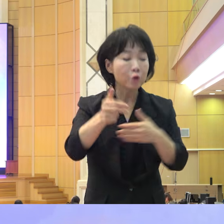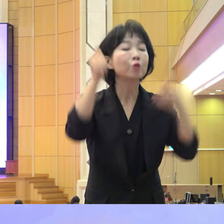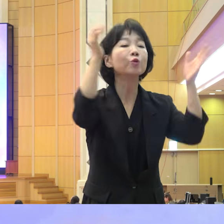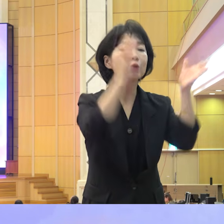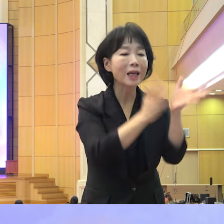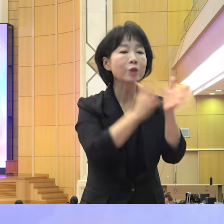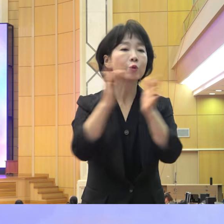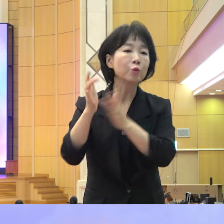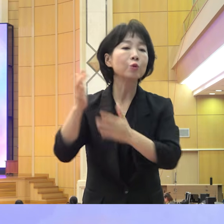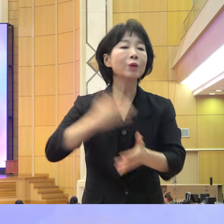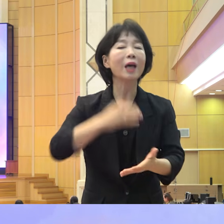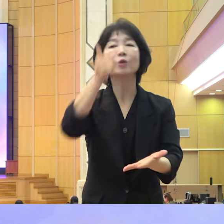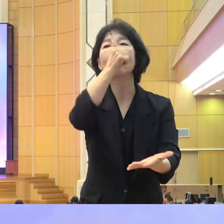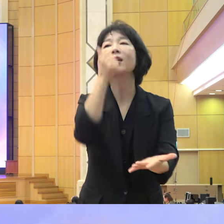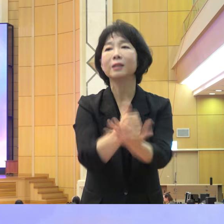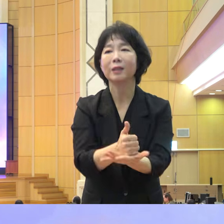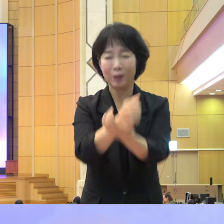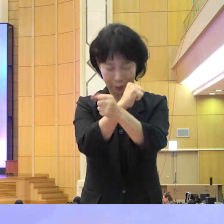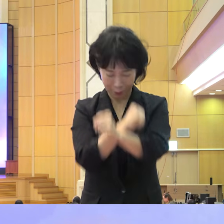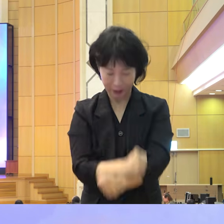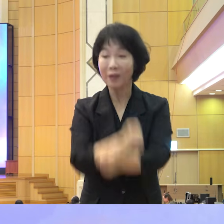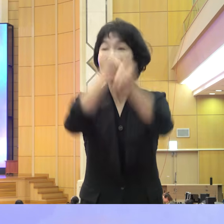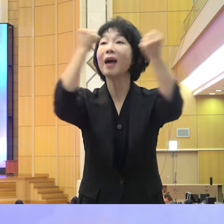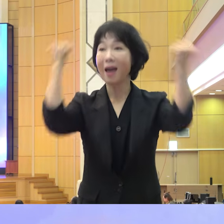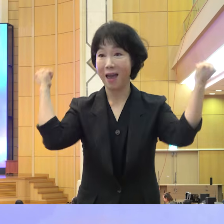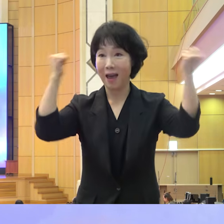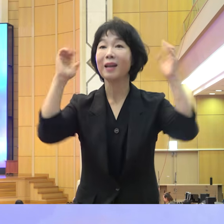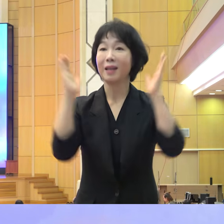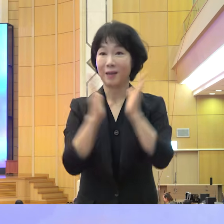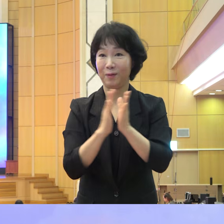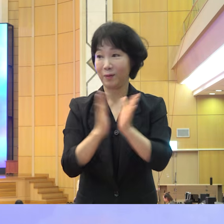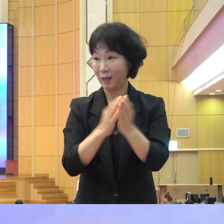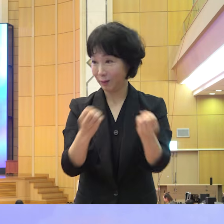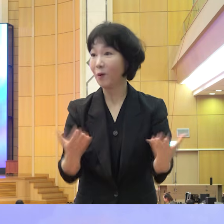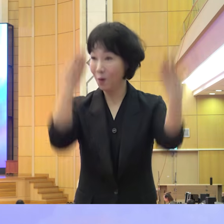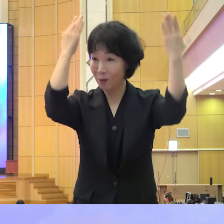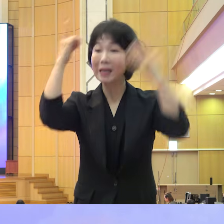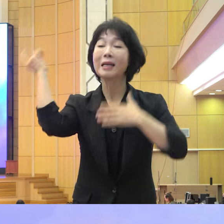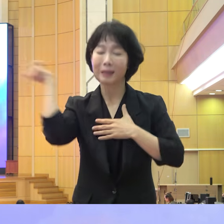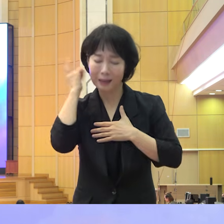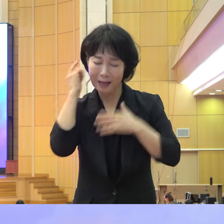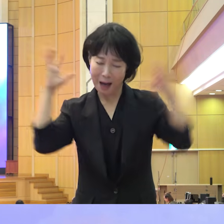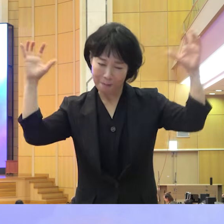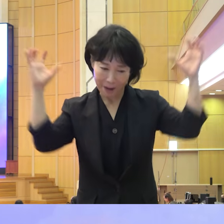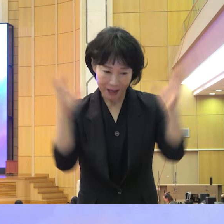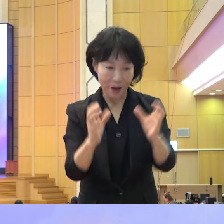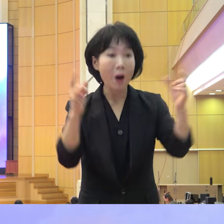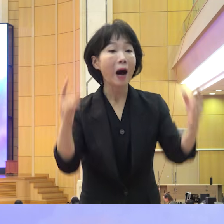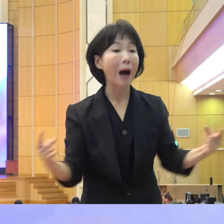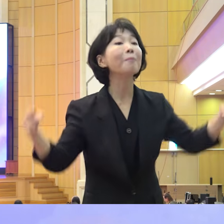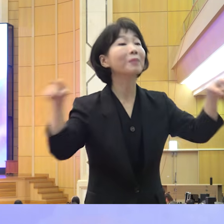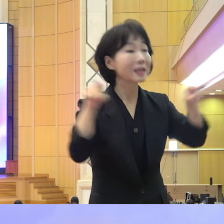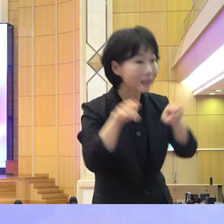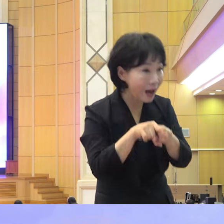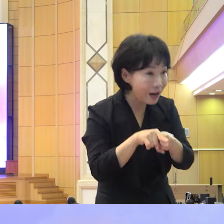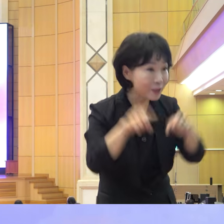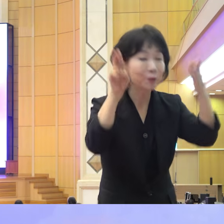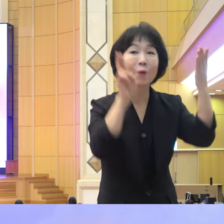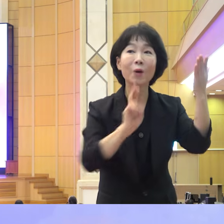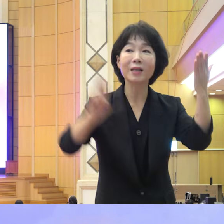속죄함 주 예수 내 죄를 속했네. 할렐루야 소리를 합하여